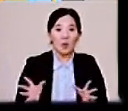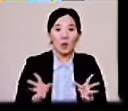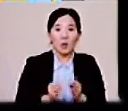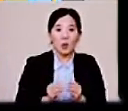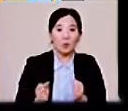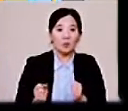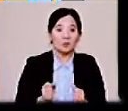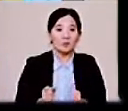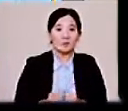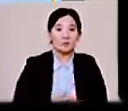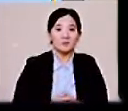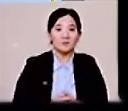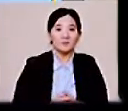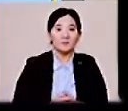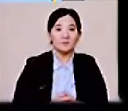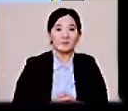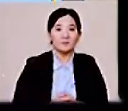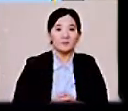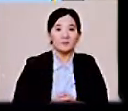плотности.